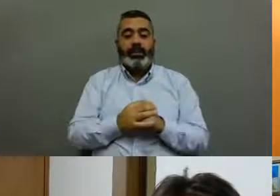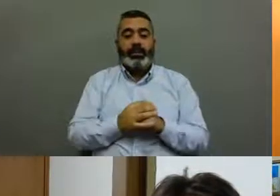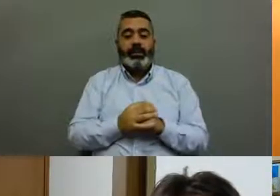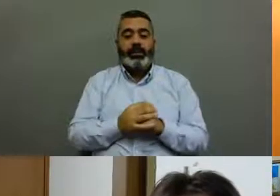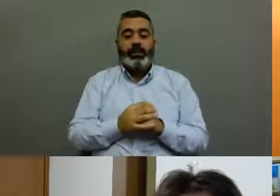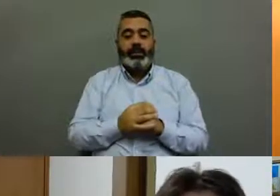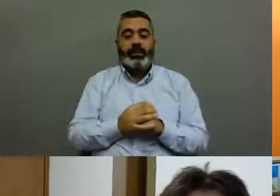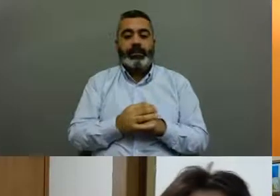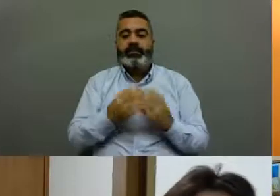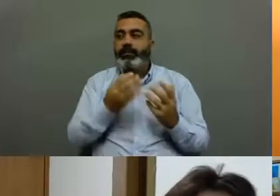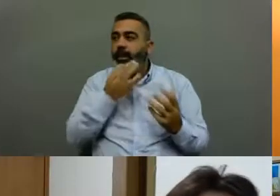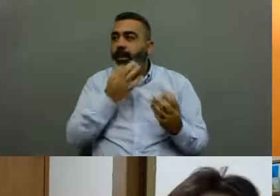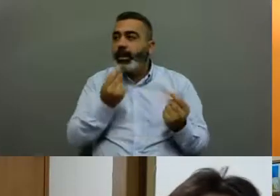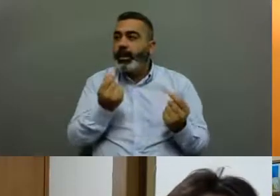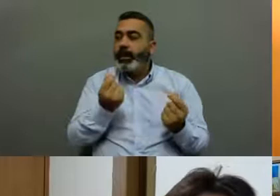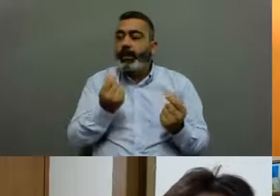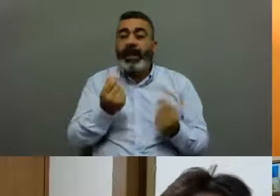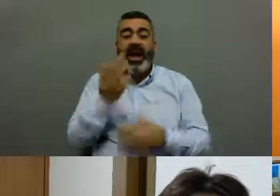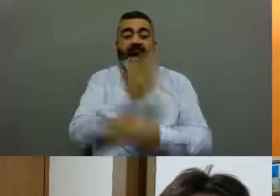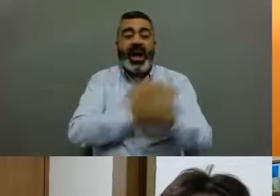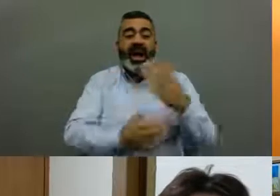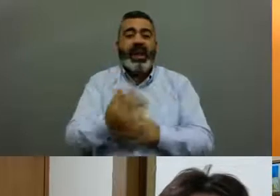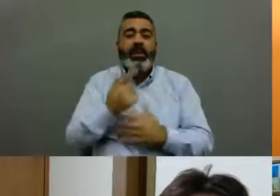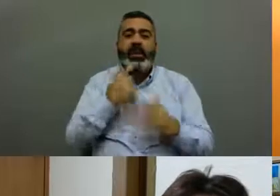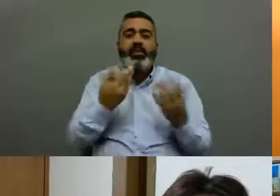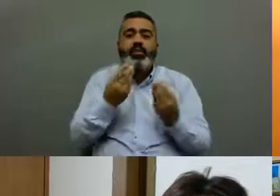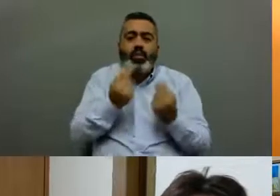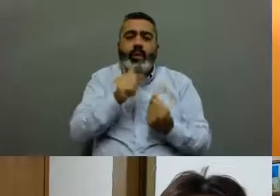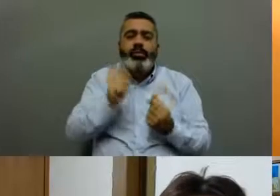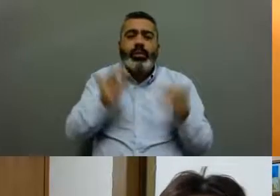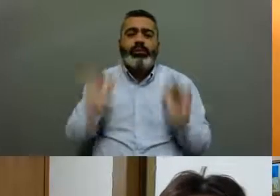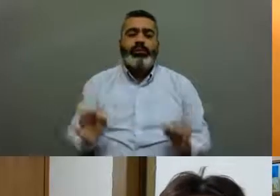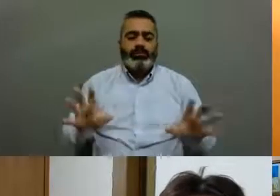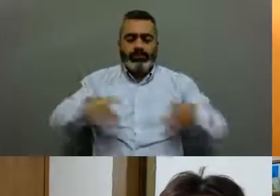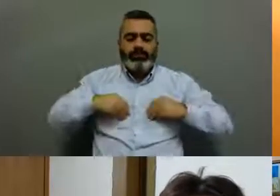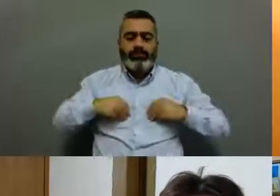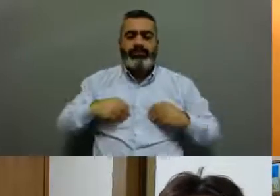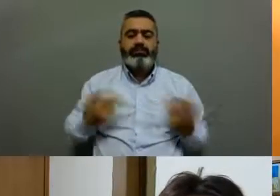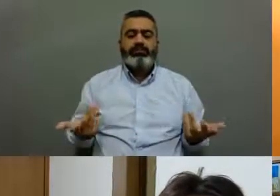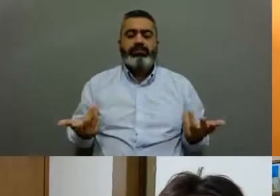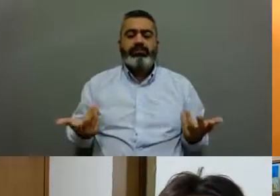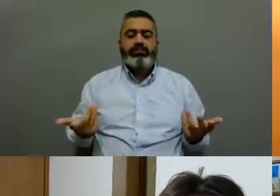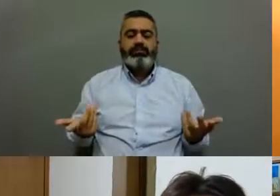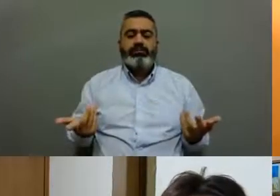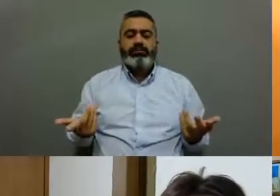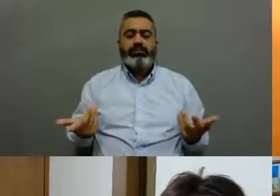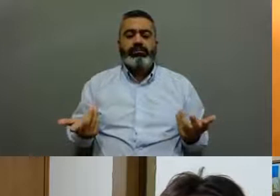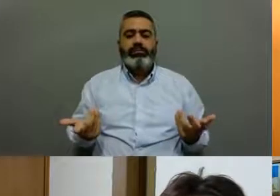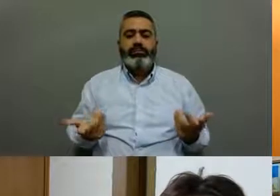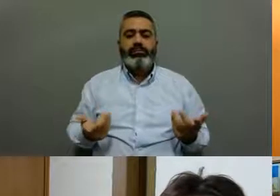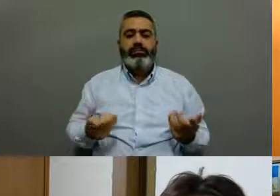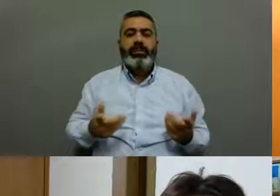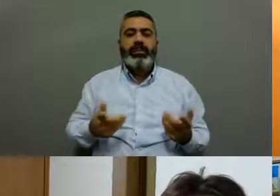πώς να το θέσω, για μένα είναι, η αναπηρία πλέον είναι τρόπος ζωής. Είναι πράγματα που κάποιες